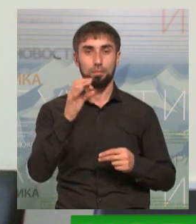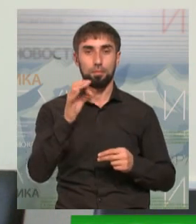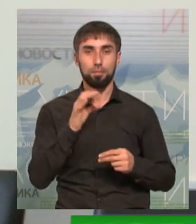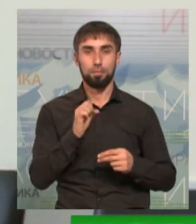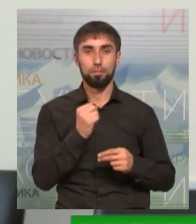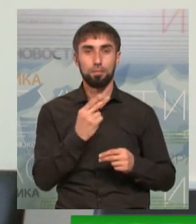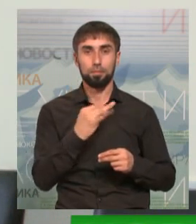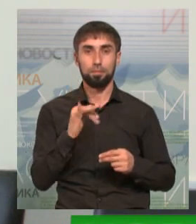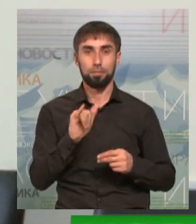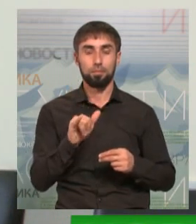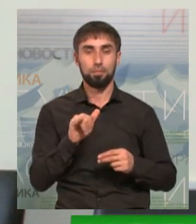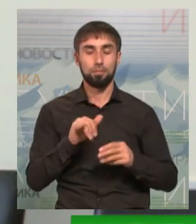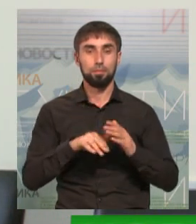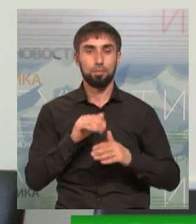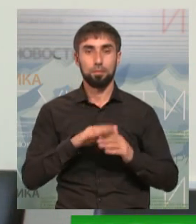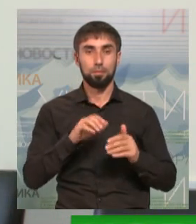51% акций будет у государства,